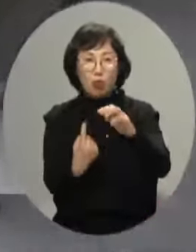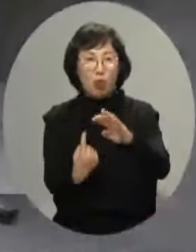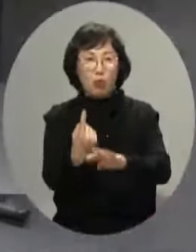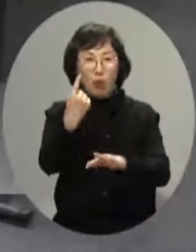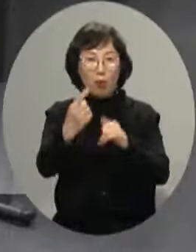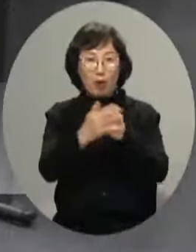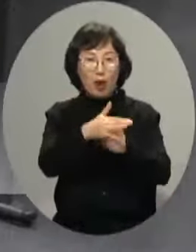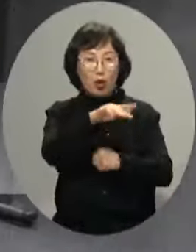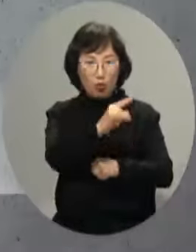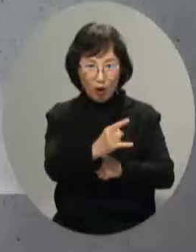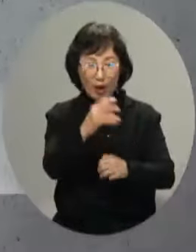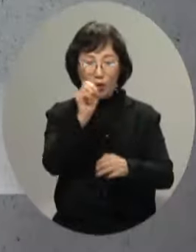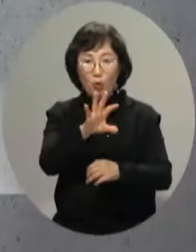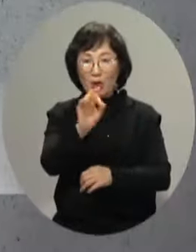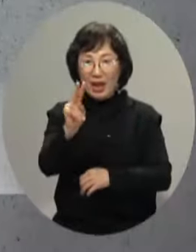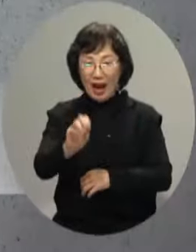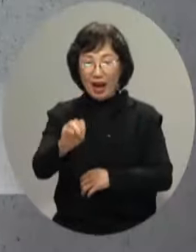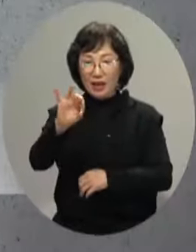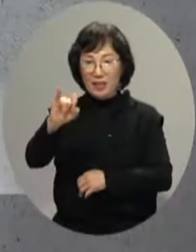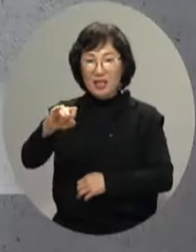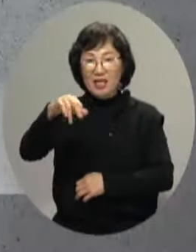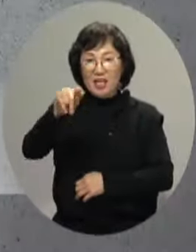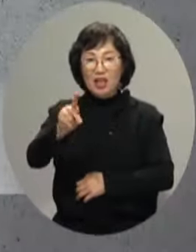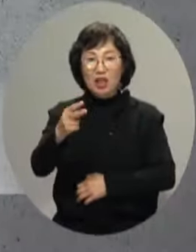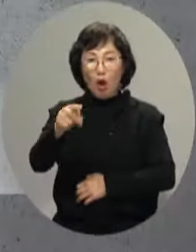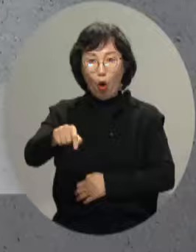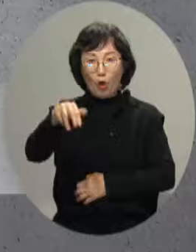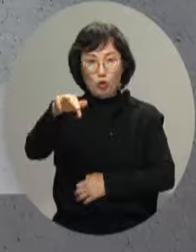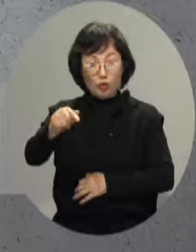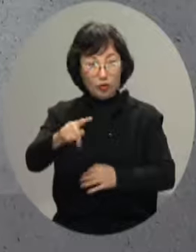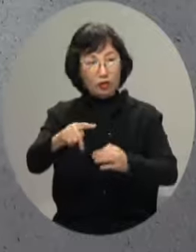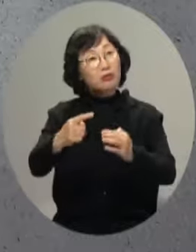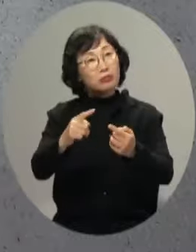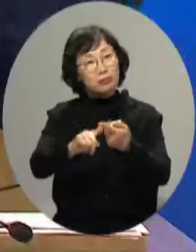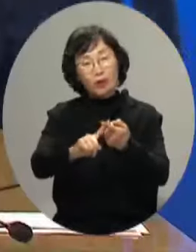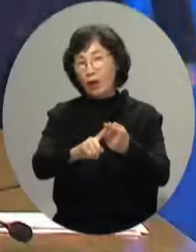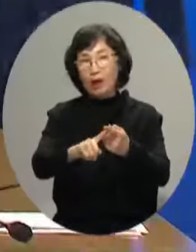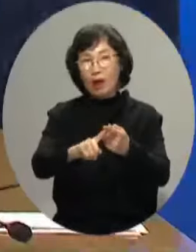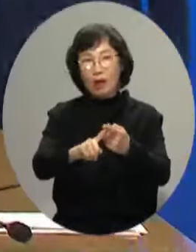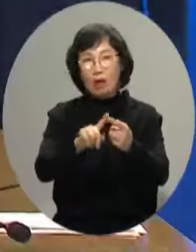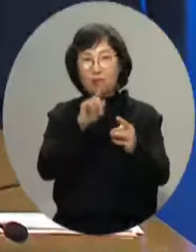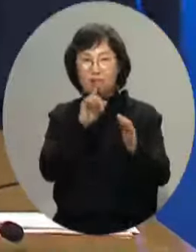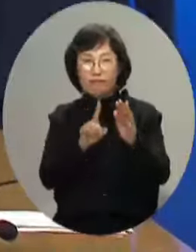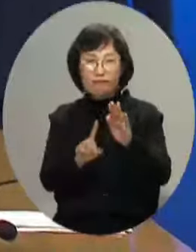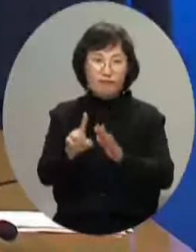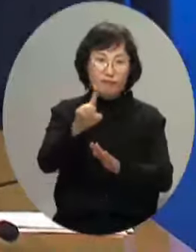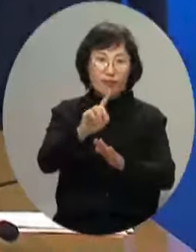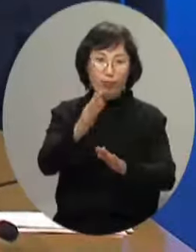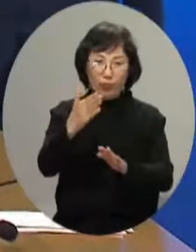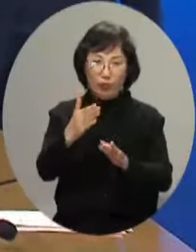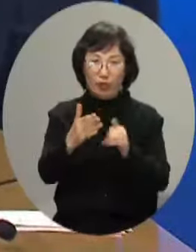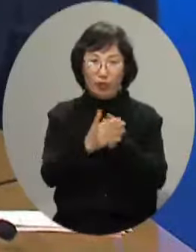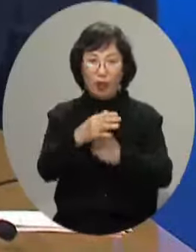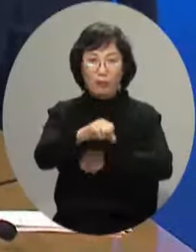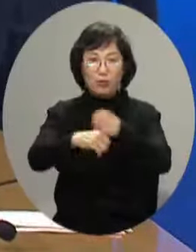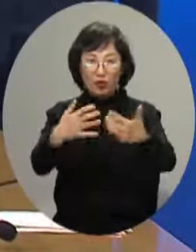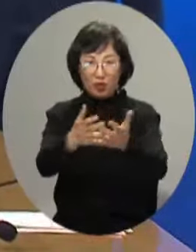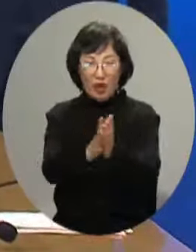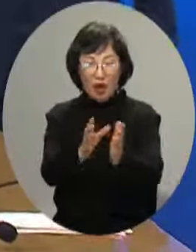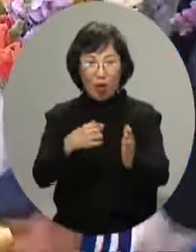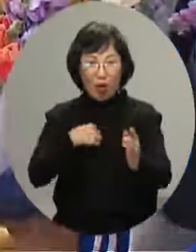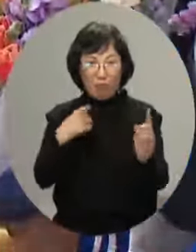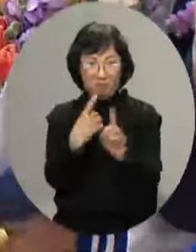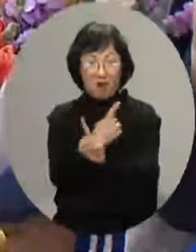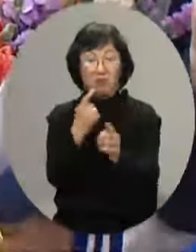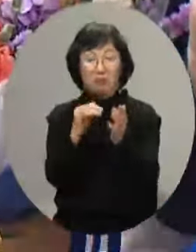최영재와 양경숙, 이덕춘, 고종윤 예비 후보를 따돌렸습니다. 지난달 말 민주당으로 옷을 갈아입은 지